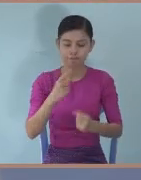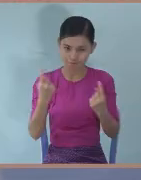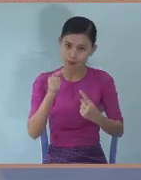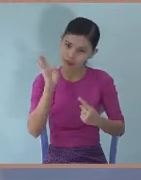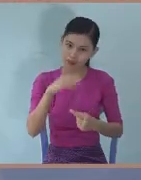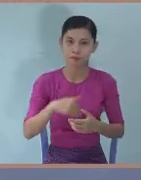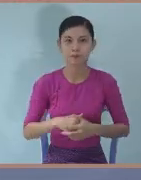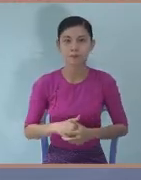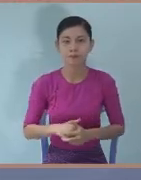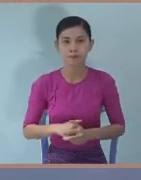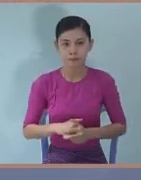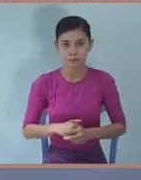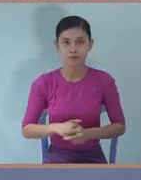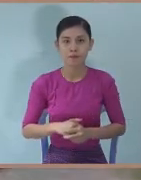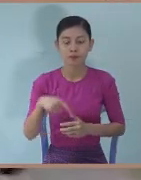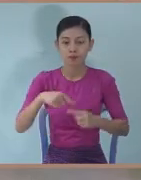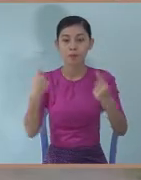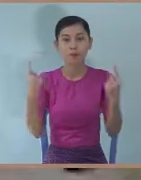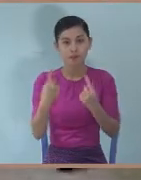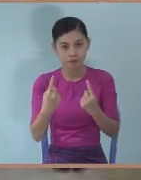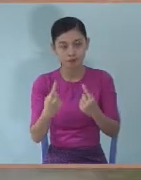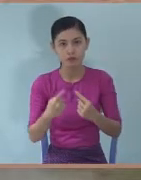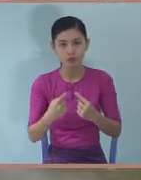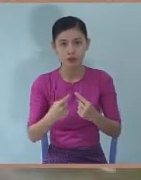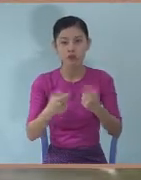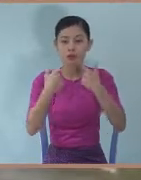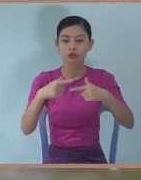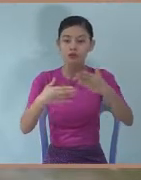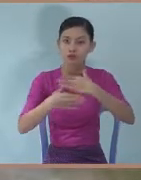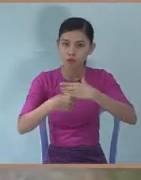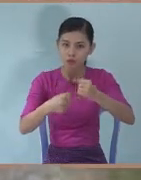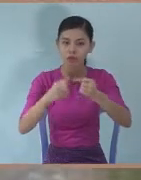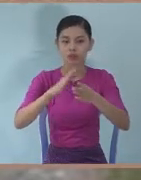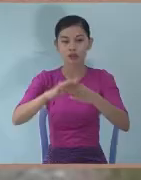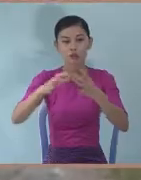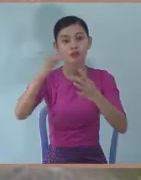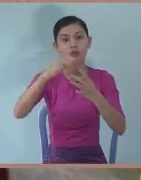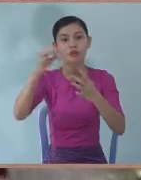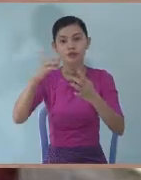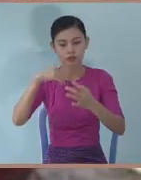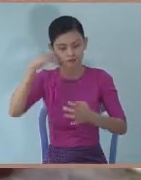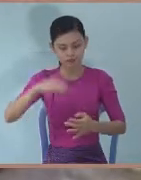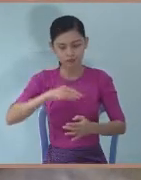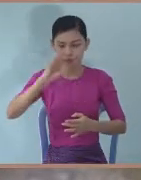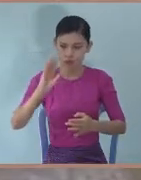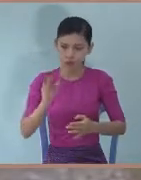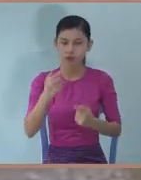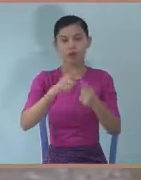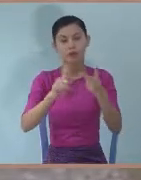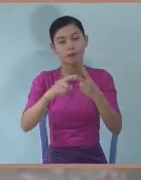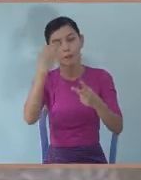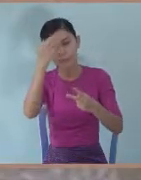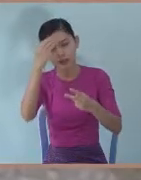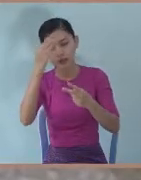ည့်ချက်ချင်းနဲ့ကျွန်တော်တို့ချစ်တဲ့တော့မှာဖြစ်ပါတယ်ကိုယ်လေးရှင်တဲ့ခါမှာကျွန်တော်တို့ကလူတော်ကိုစကားဝေးရှင်တဲ့ခါမှာလည်းကျွန်တော်လူငယ်တွေ